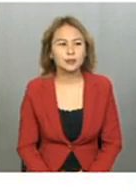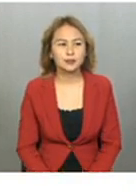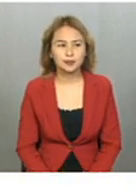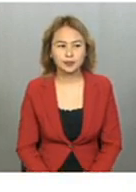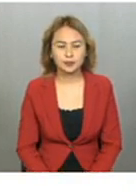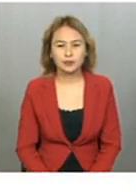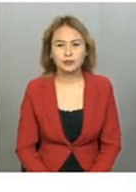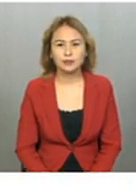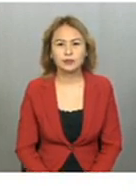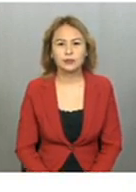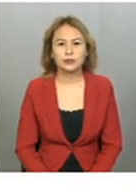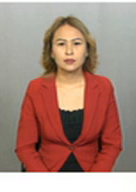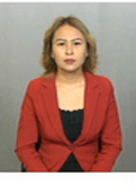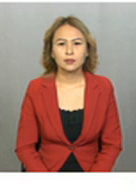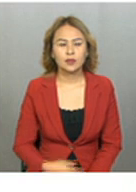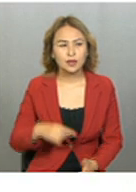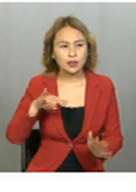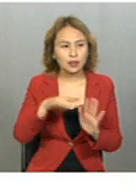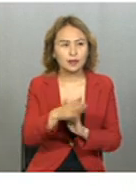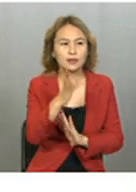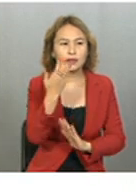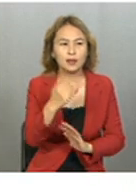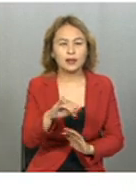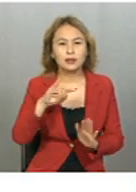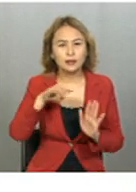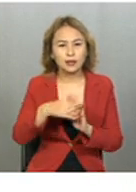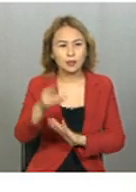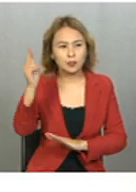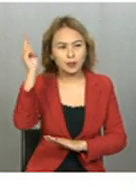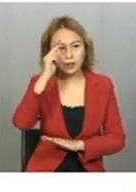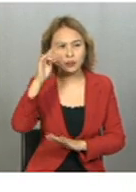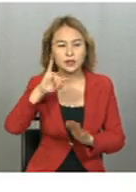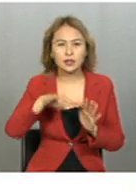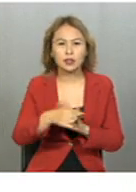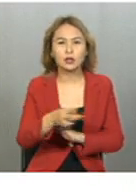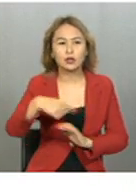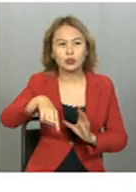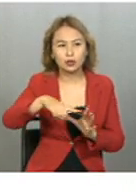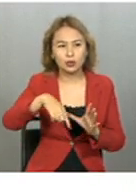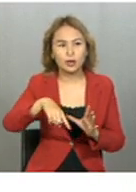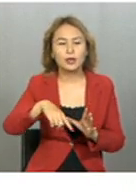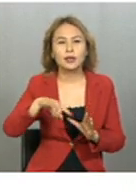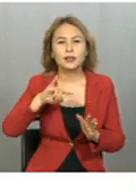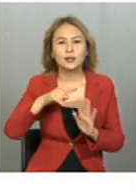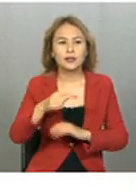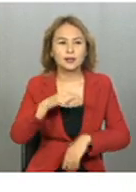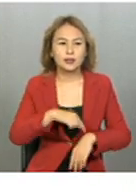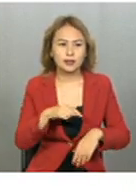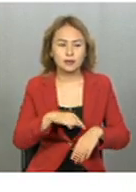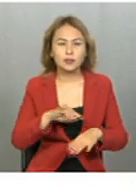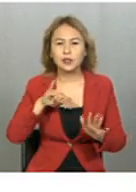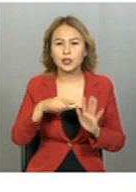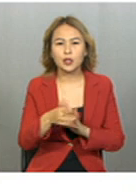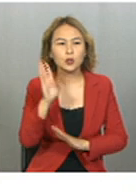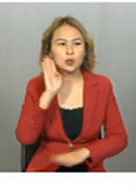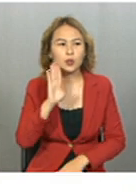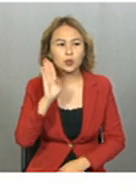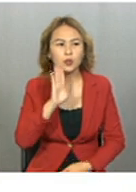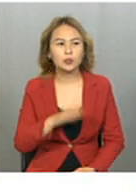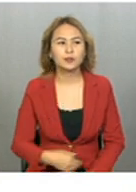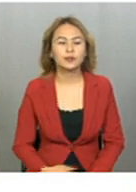бала. Терең сай, терең білім, терең құдық, терең сезім, терең